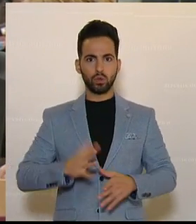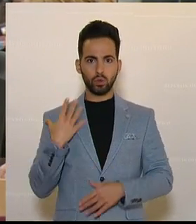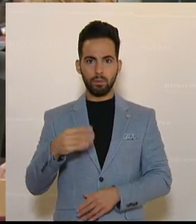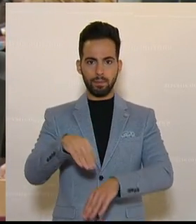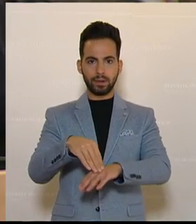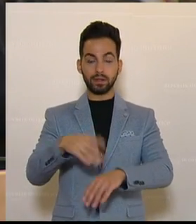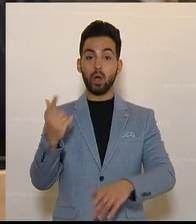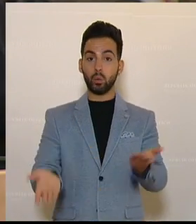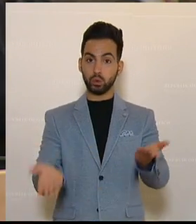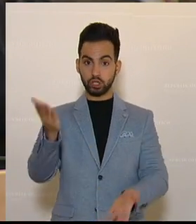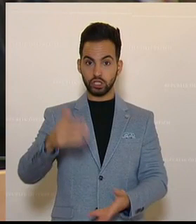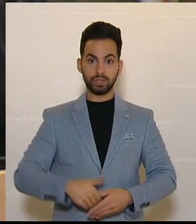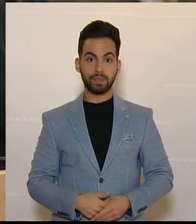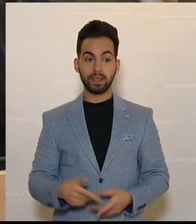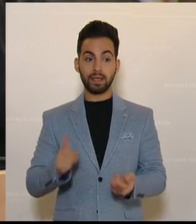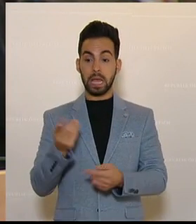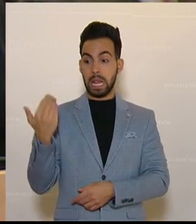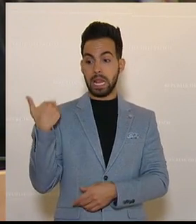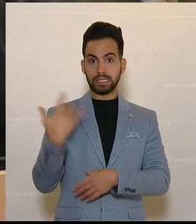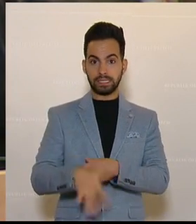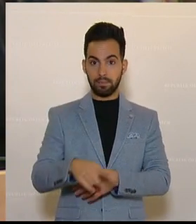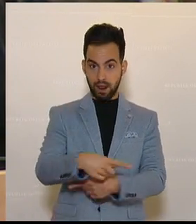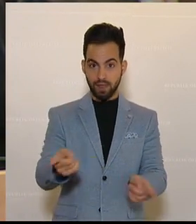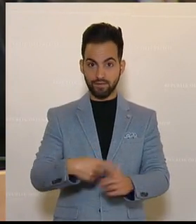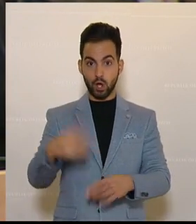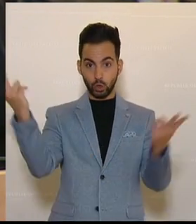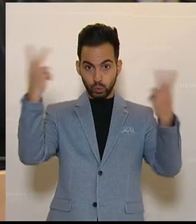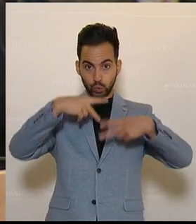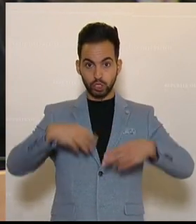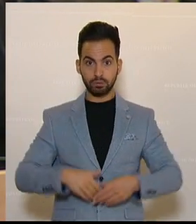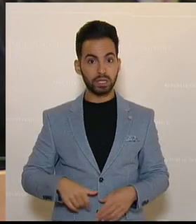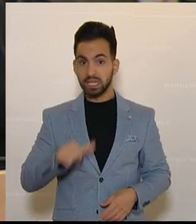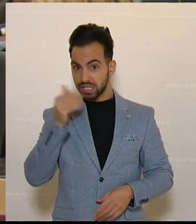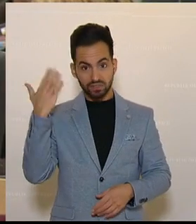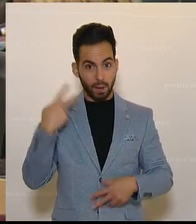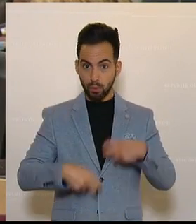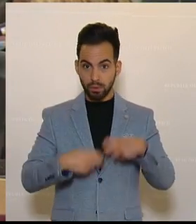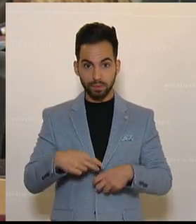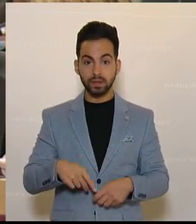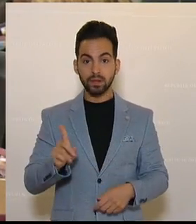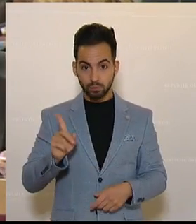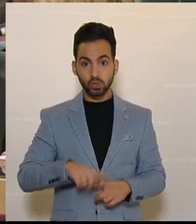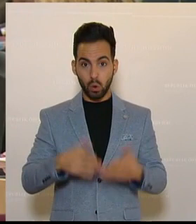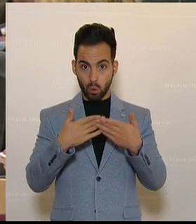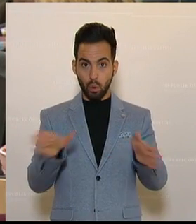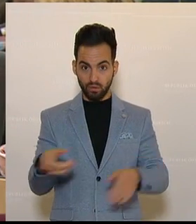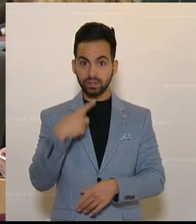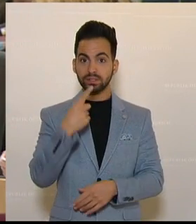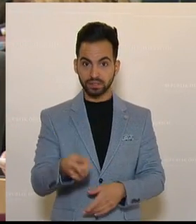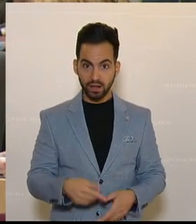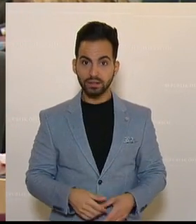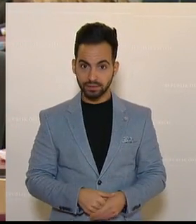Unterschied. Das letzte Mal habt ihr dann zugestimmt. Das war dann nicht das Problem. Ihr habt da zugestimmt und das muss man auch einmal ganz offen